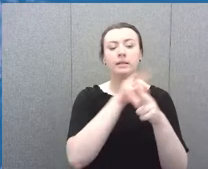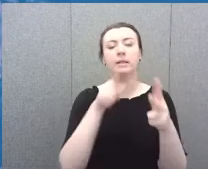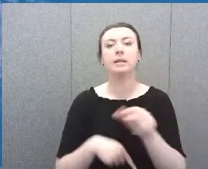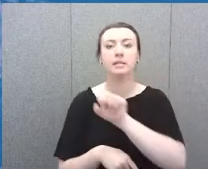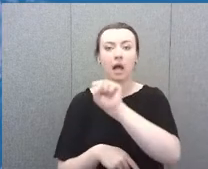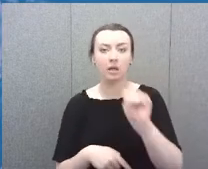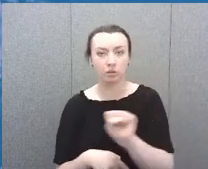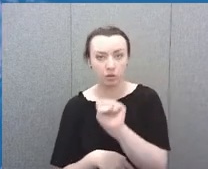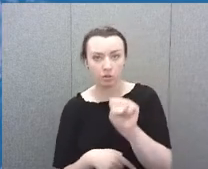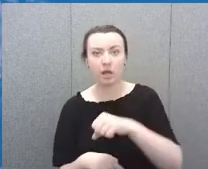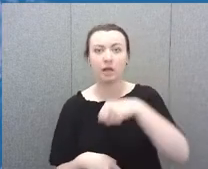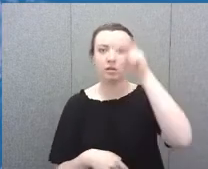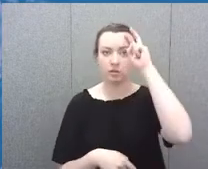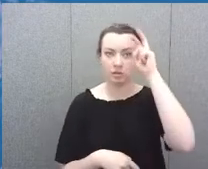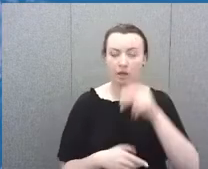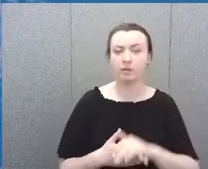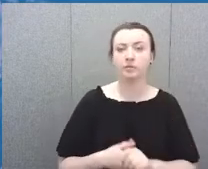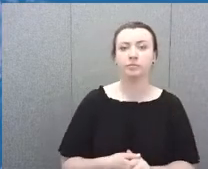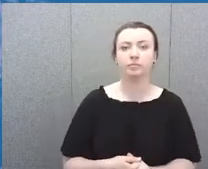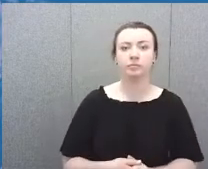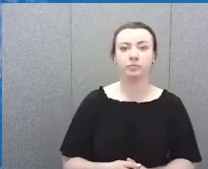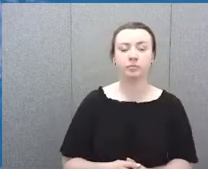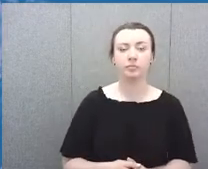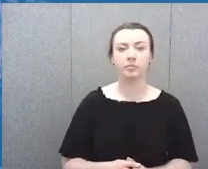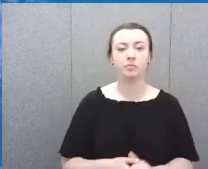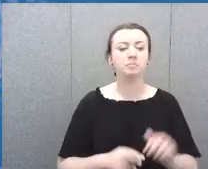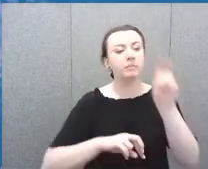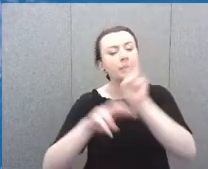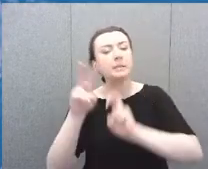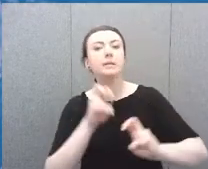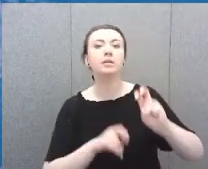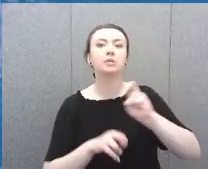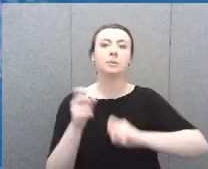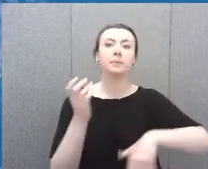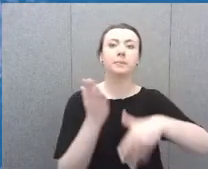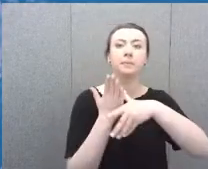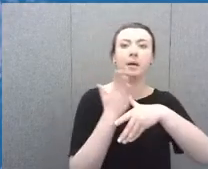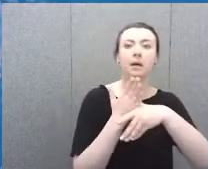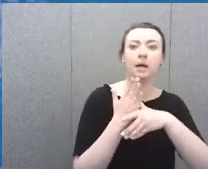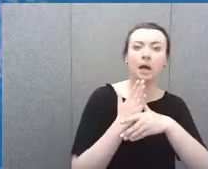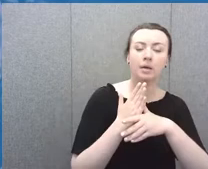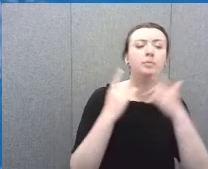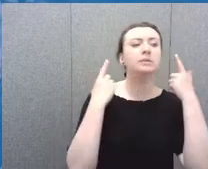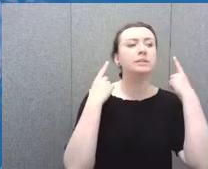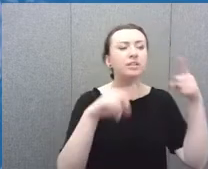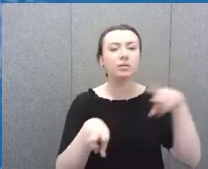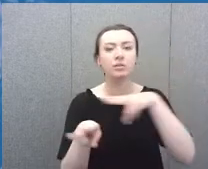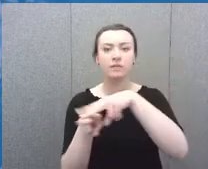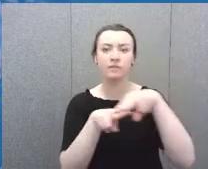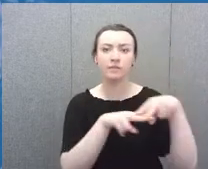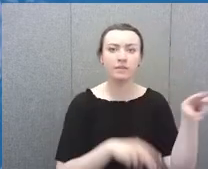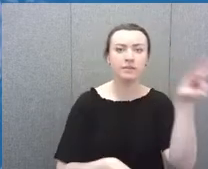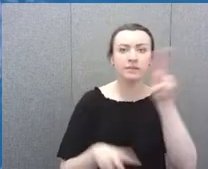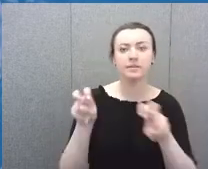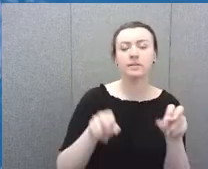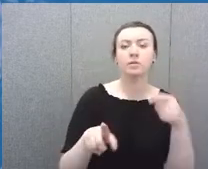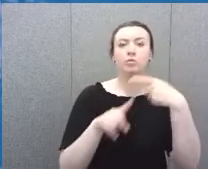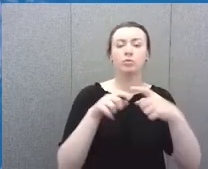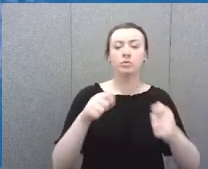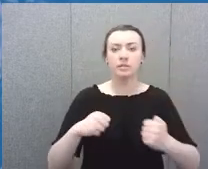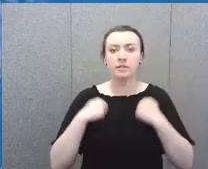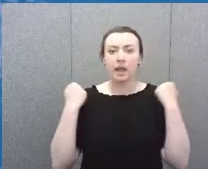ассоциированных странах эта поддержка очень важна, потому что национальная безопасность и потенциал